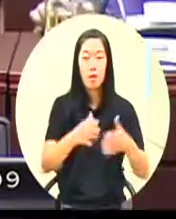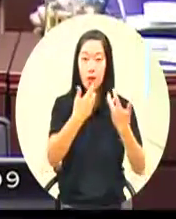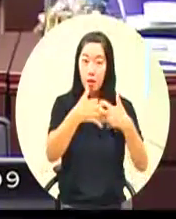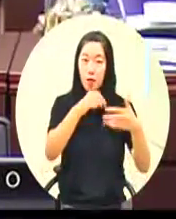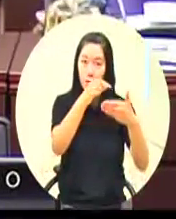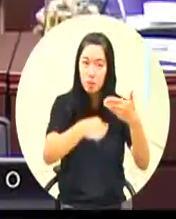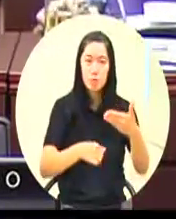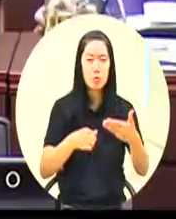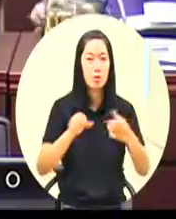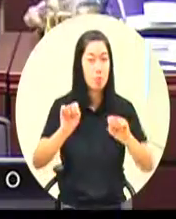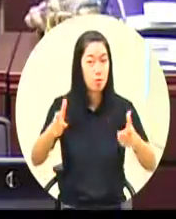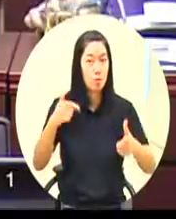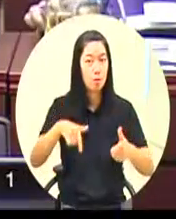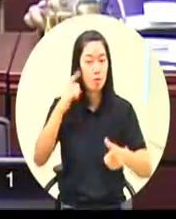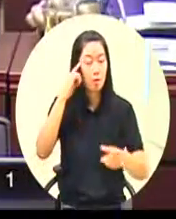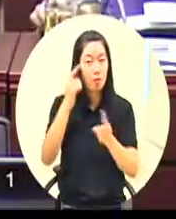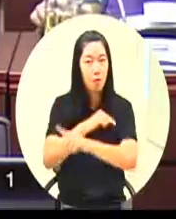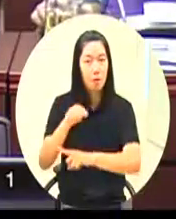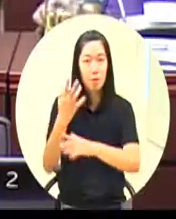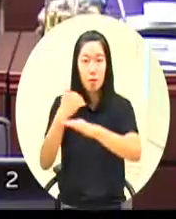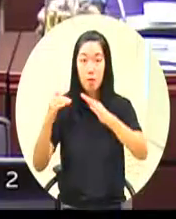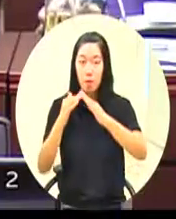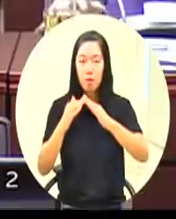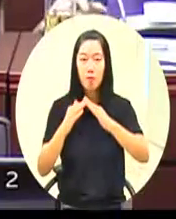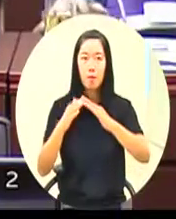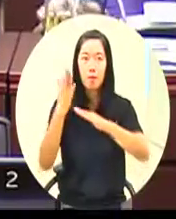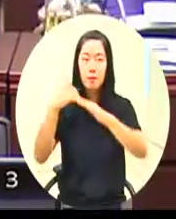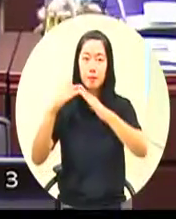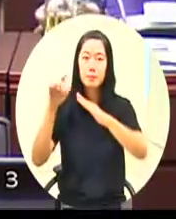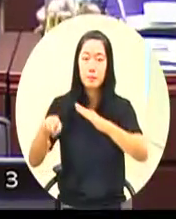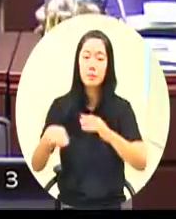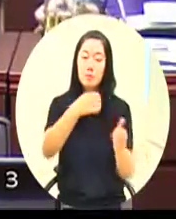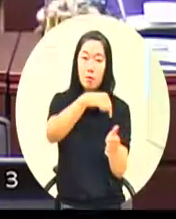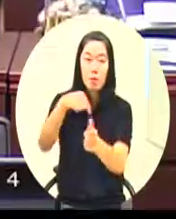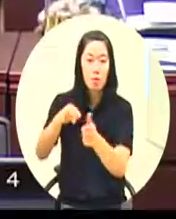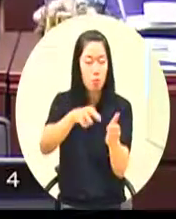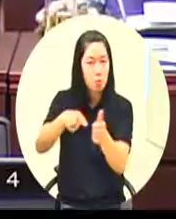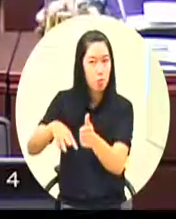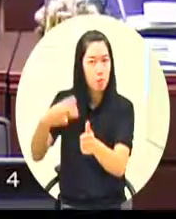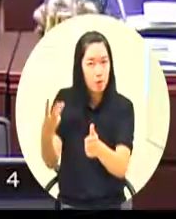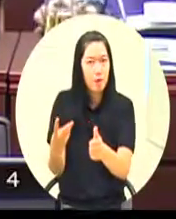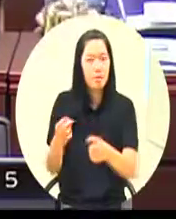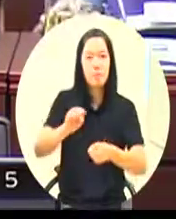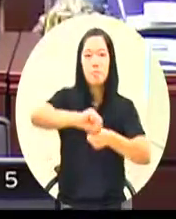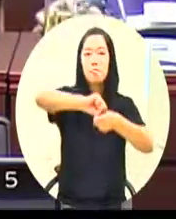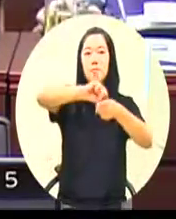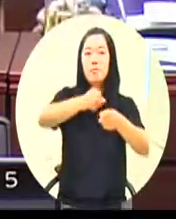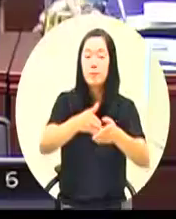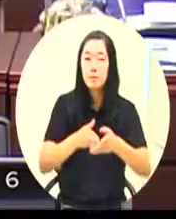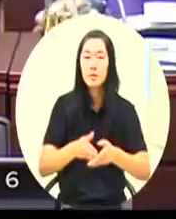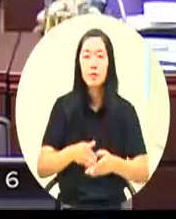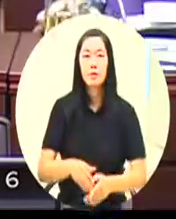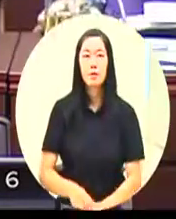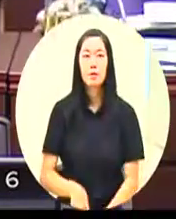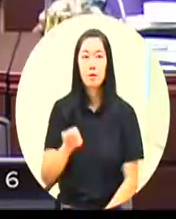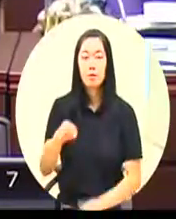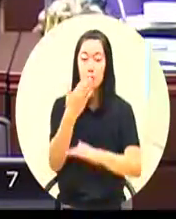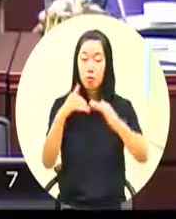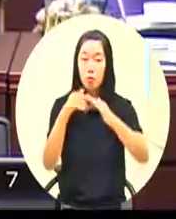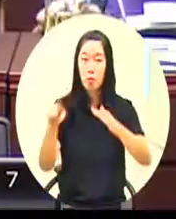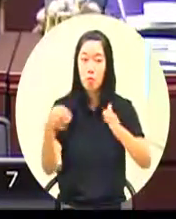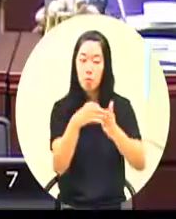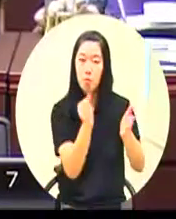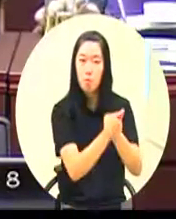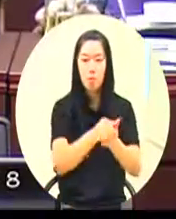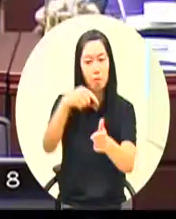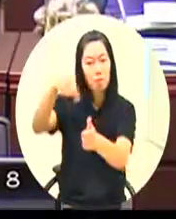子，这个反映就是学校在这方面的这个教育训练是要增强的。那这个学校我们把它会列为说我们要去辅